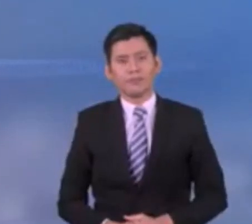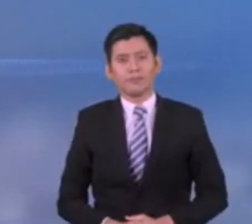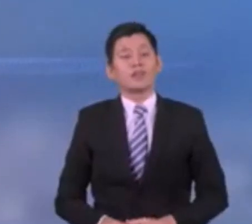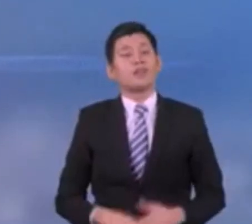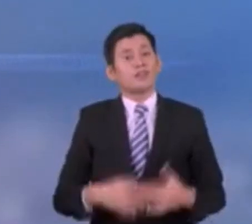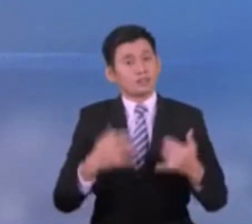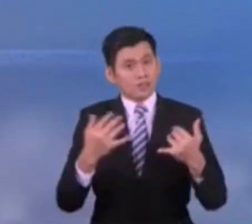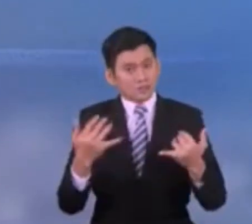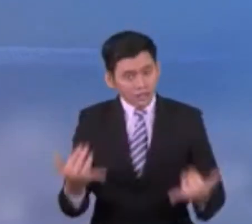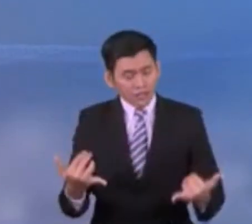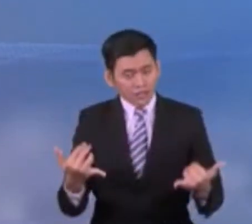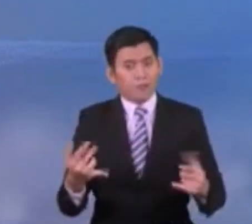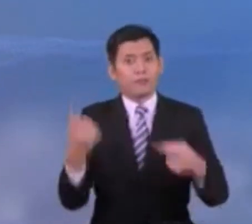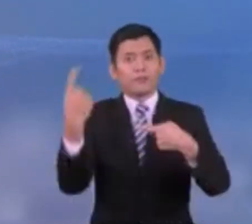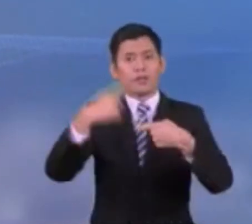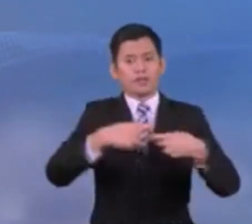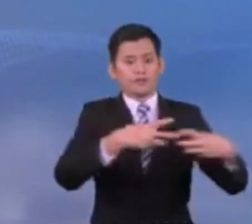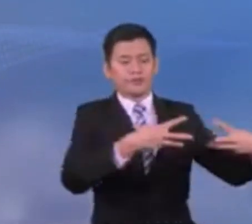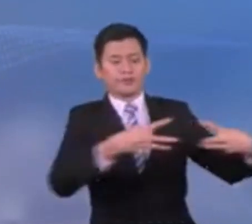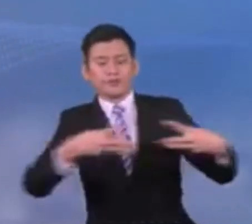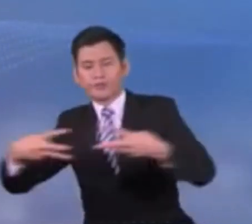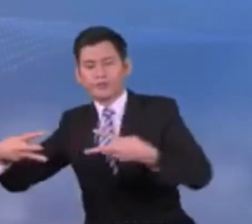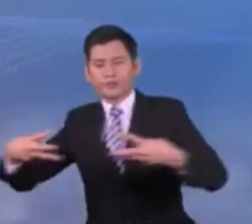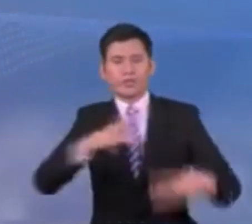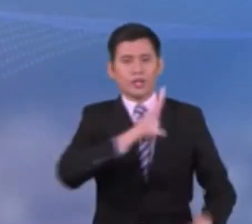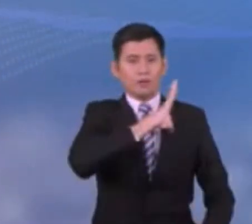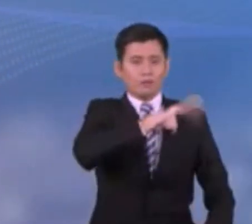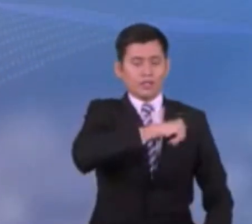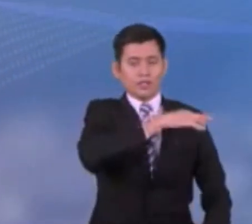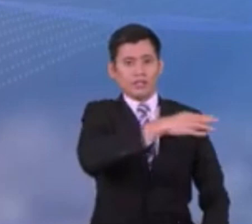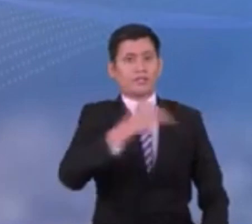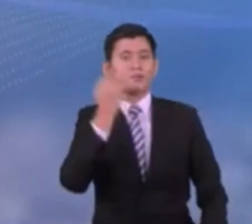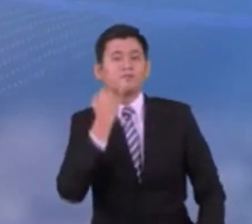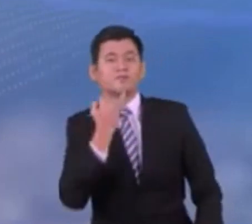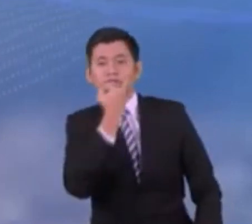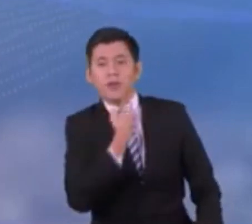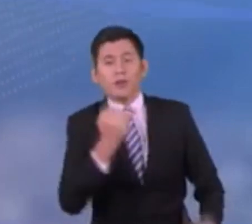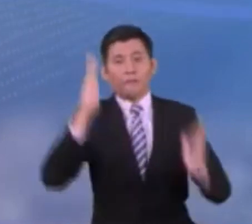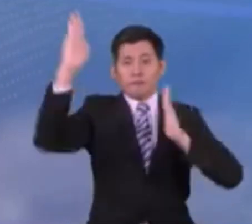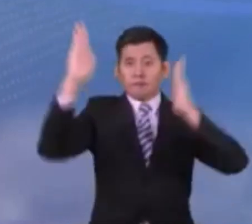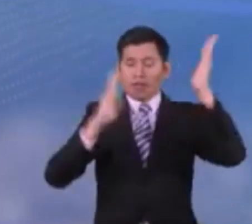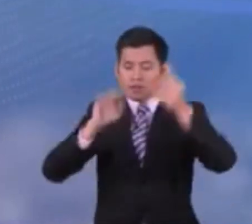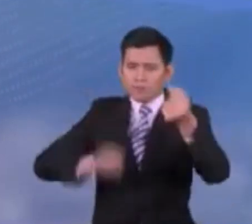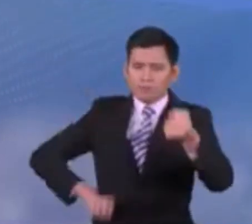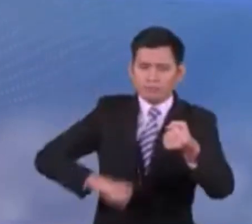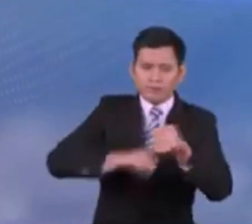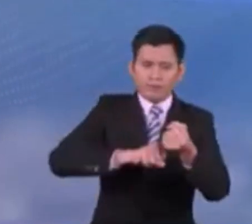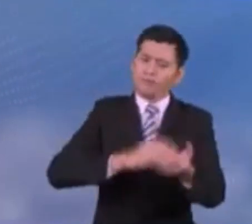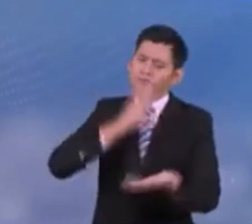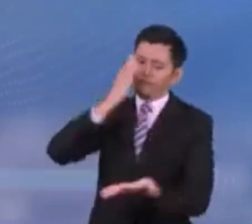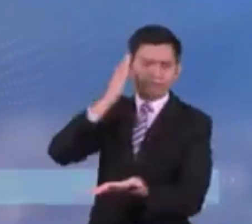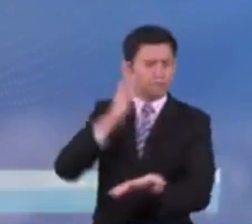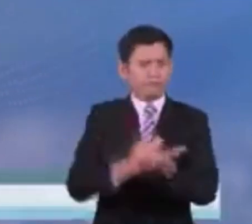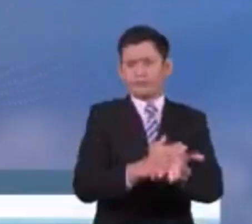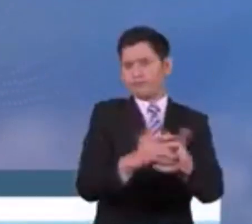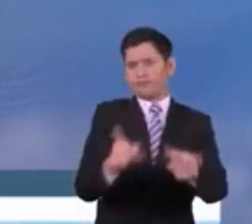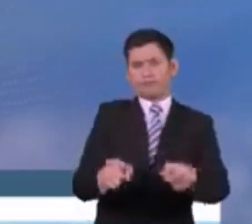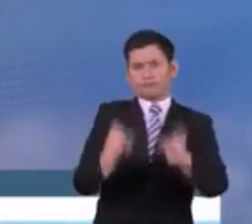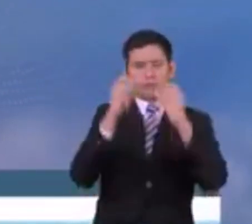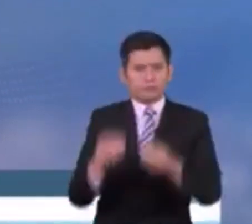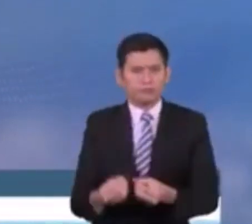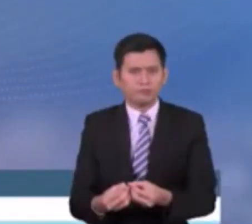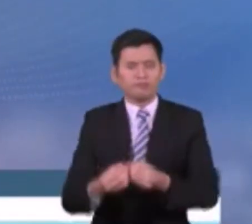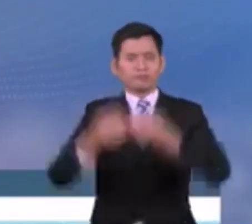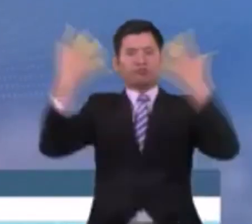ini pula mengenai perang Palestin Israel Malaysia sokong penuh usaha pemberhentian segera pengeboman dan